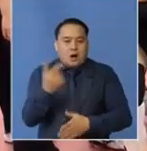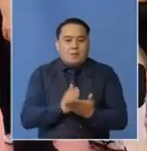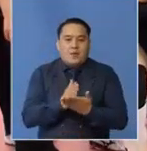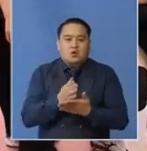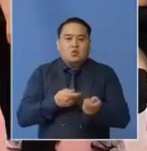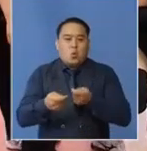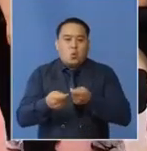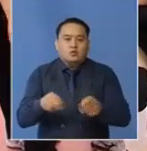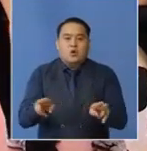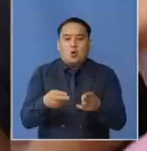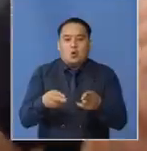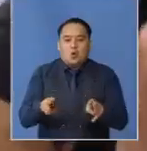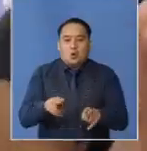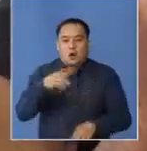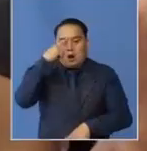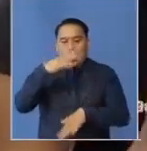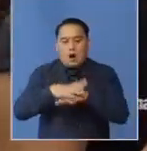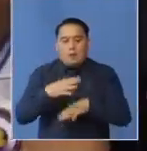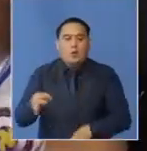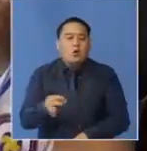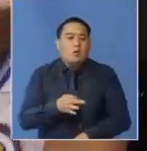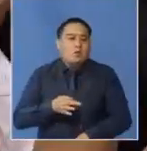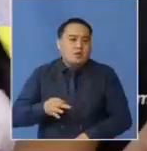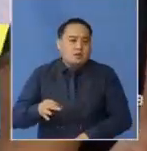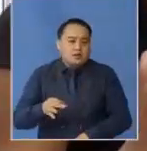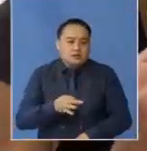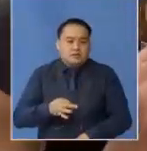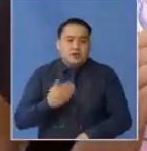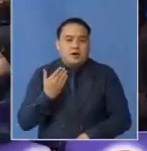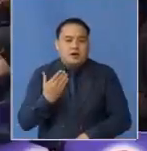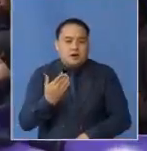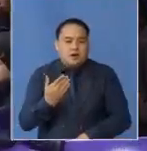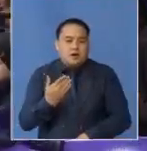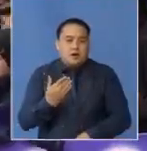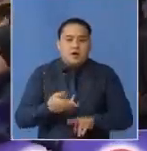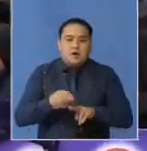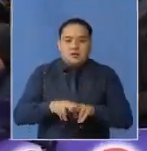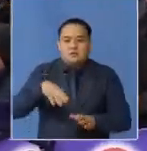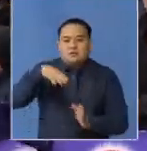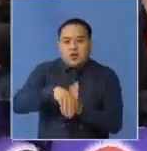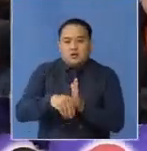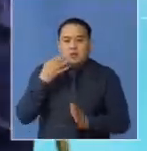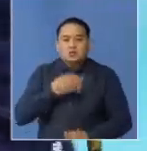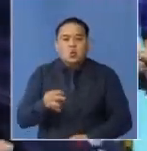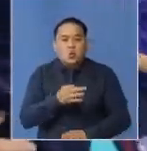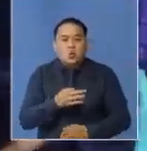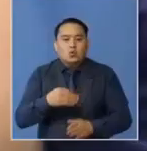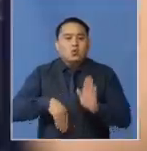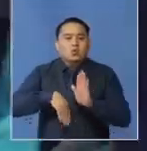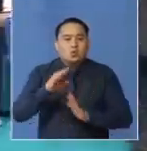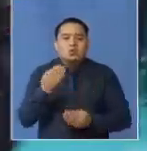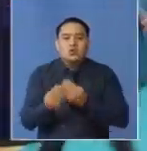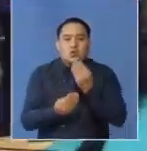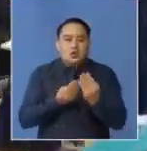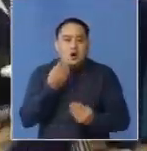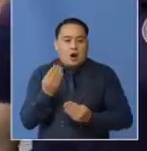политике руководства клуба во главе с акимом Алматинской области Аманды Камбаталовым. В нынешнем составе ЖТСУ собраны ведущие игроки